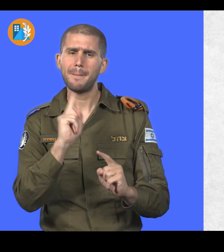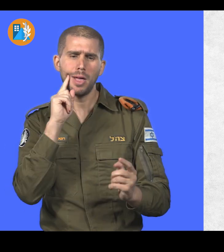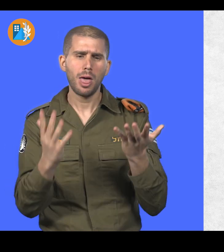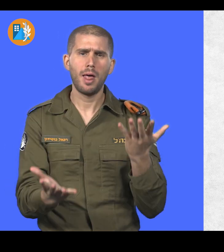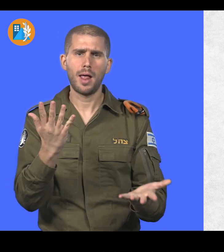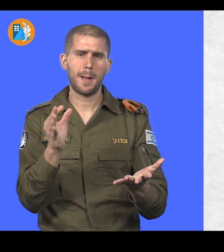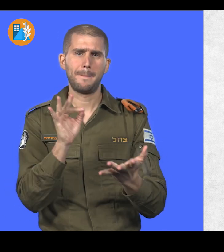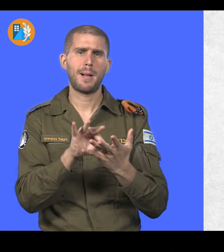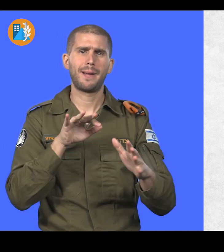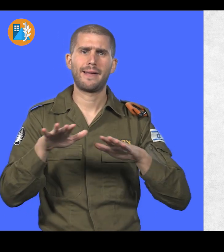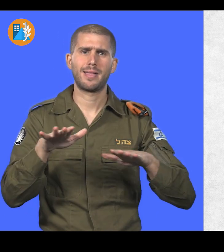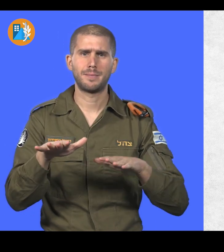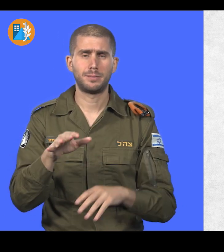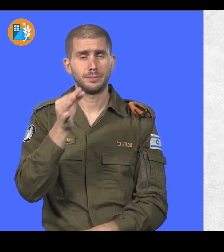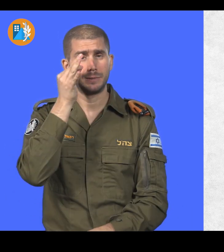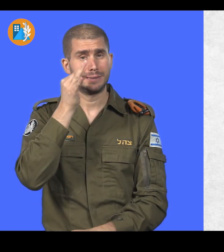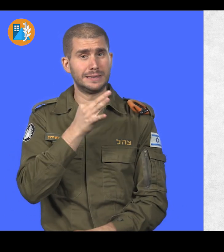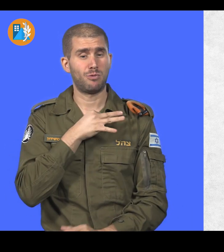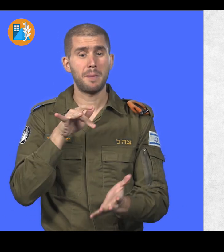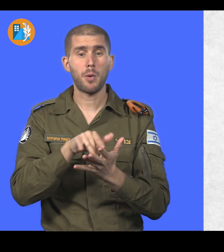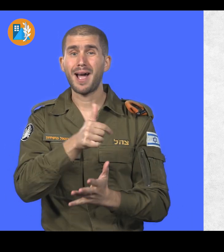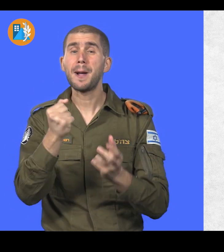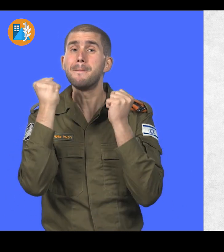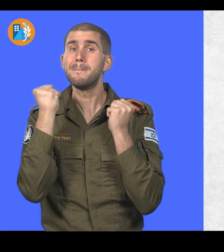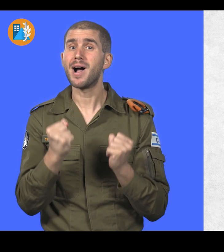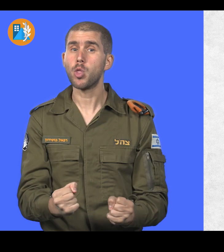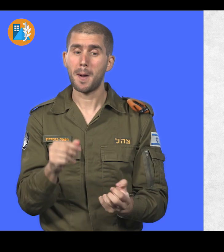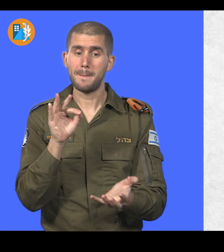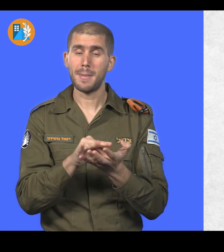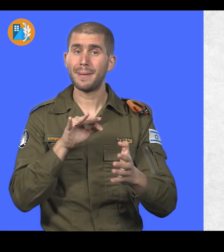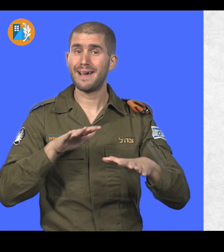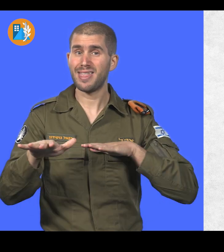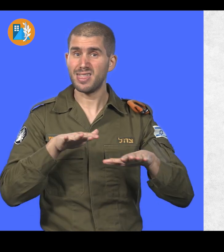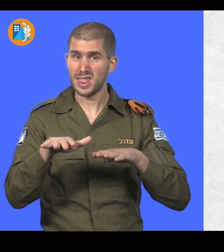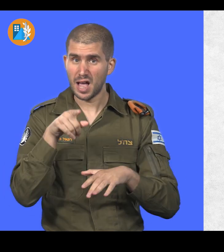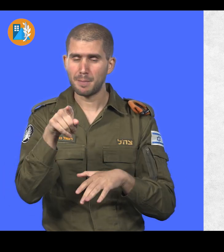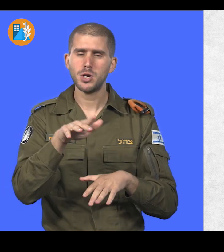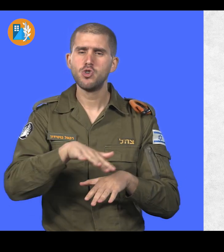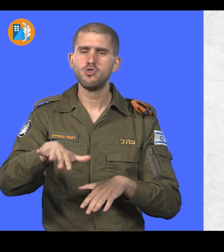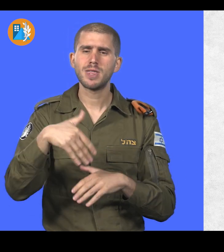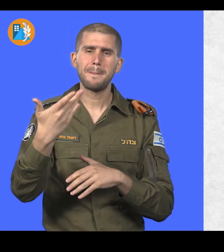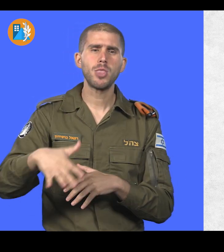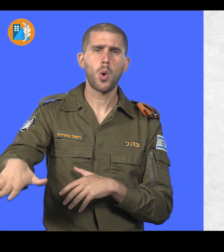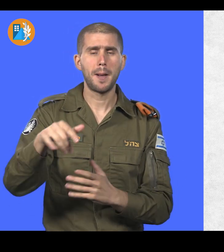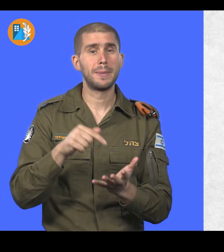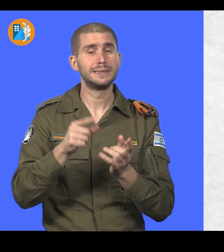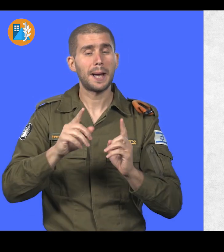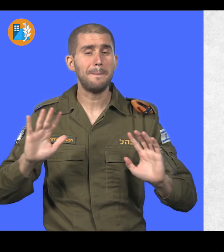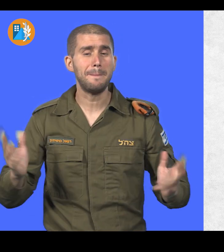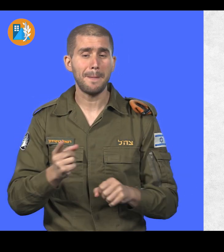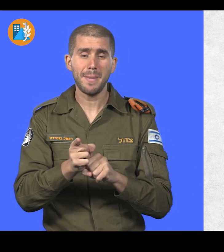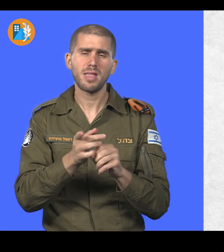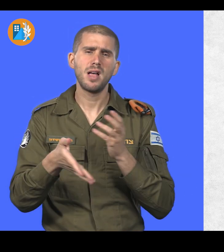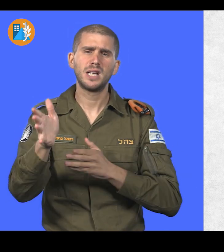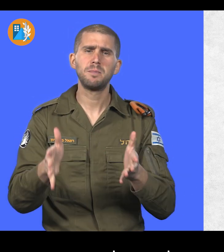וללא היסוס בעת רעידת אדמה. שימו לב, המקום הבטוח ביותר בזמן רעידת אדמה הוא שטח פתוח. לכן יש לצאת